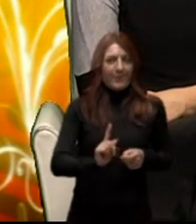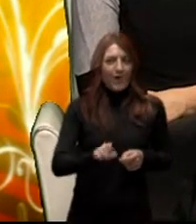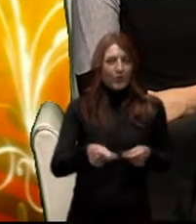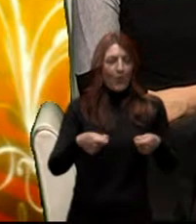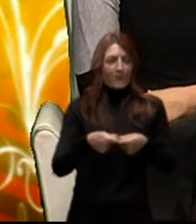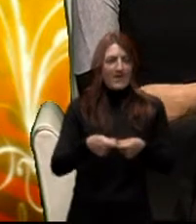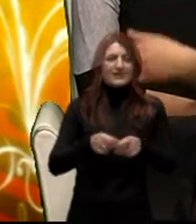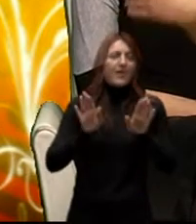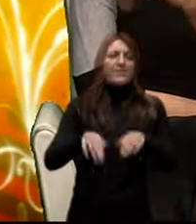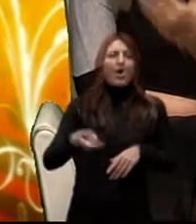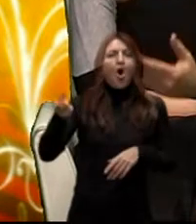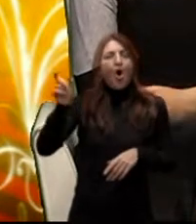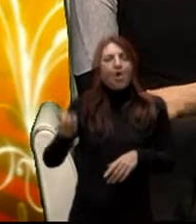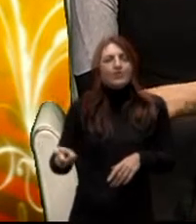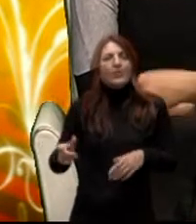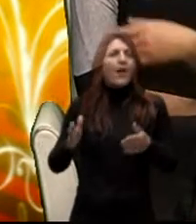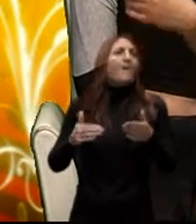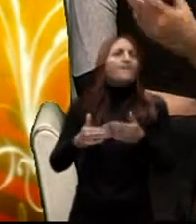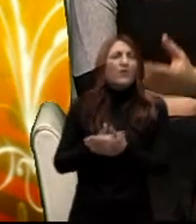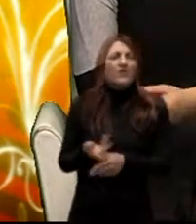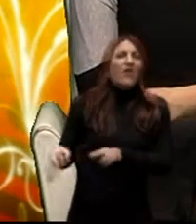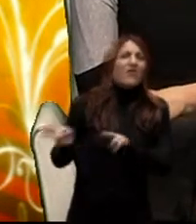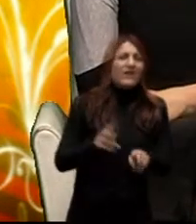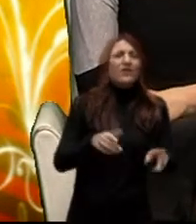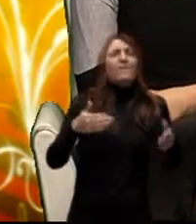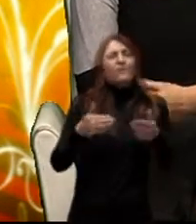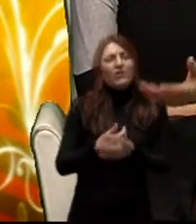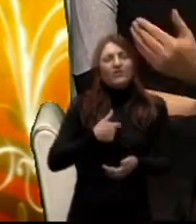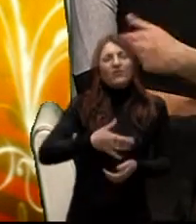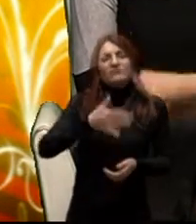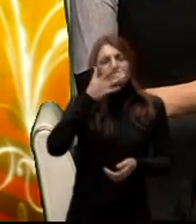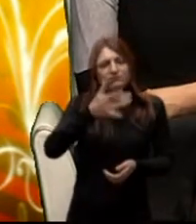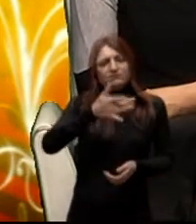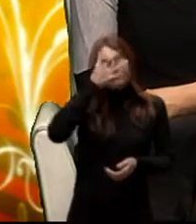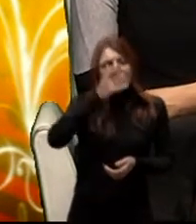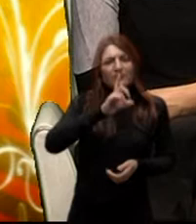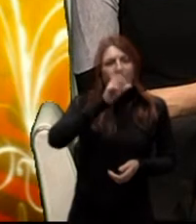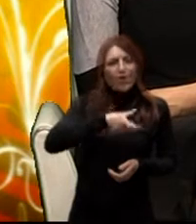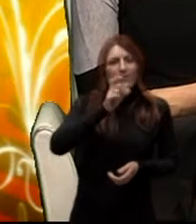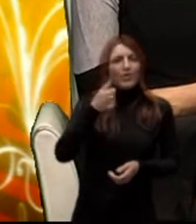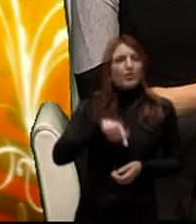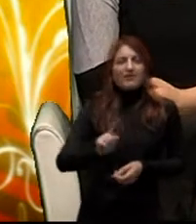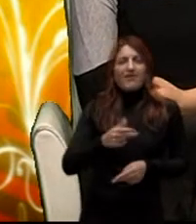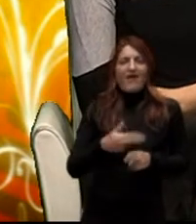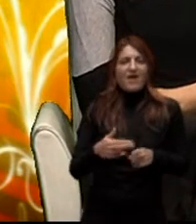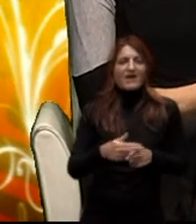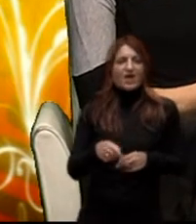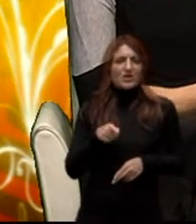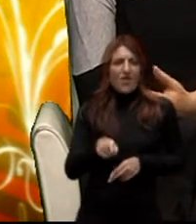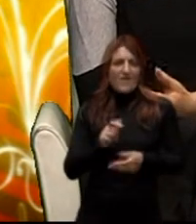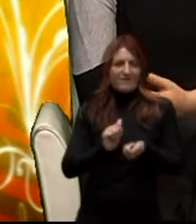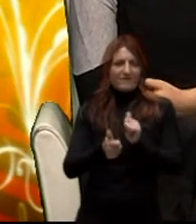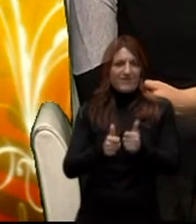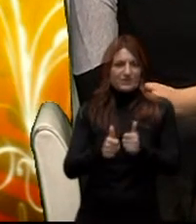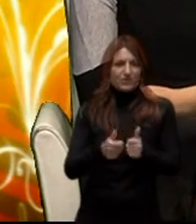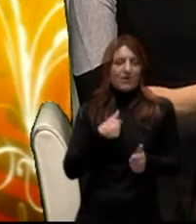prije govorili, da osoba se opet vraća sa bolovima, s glavoboljom i svoje, ona nije riješila svoj primarni problem. Znači, na tom fizičkom planu ja